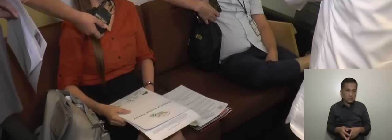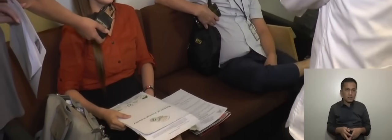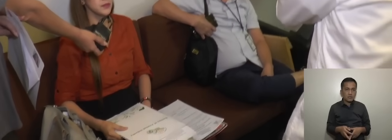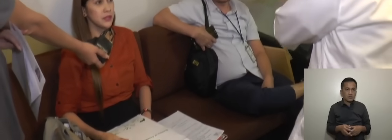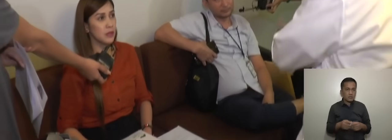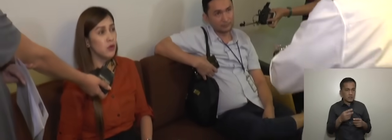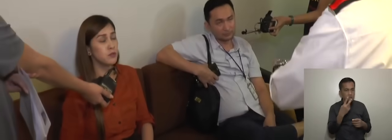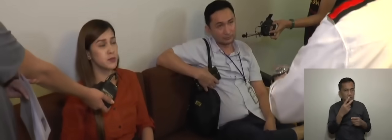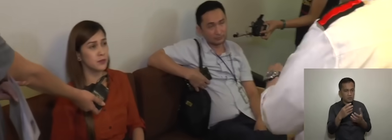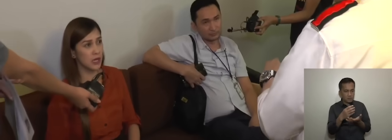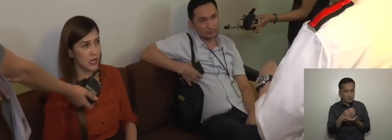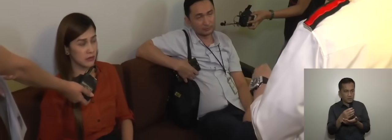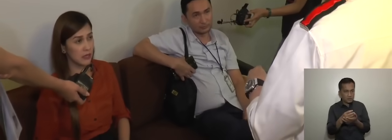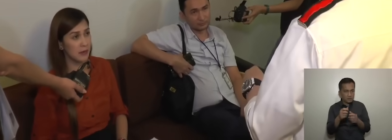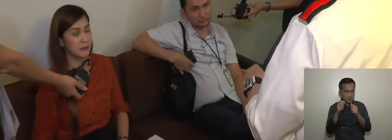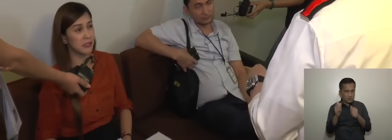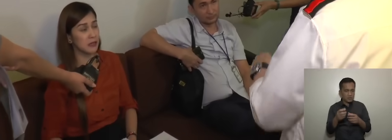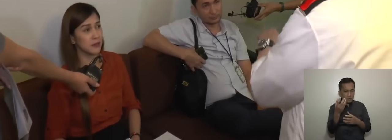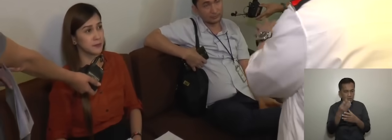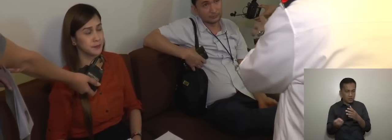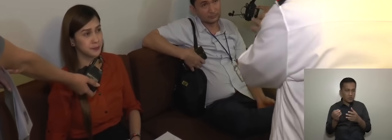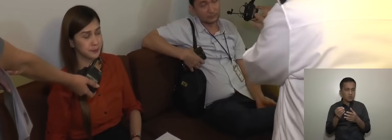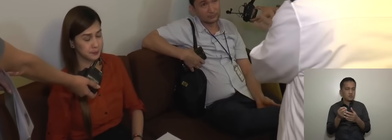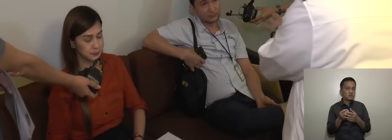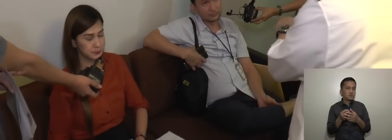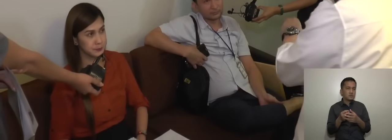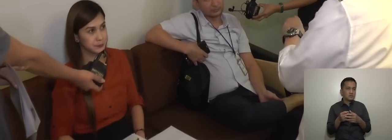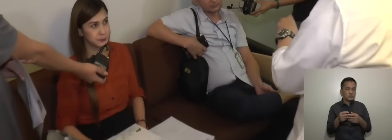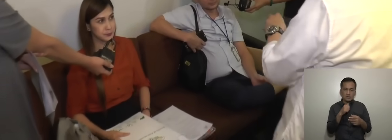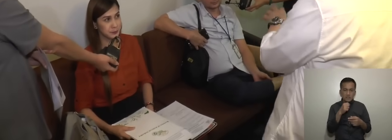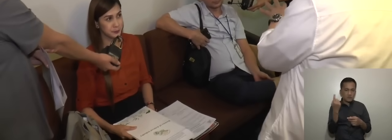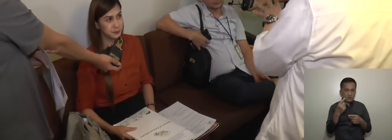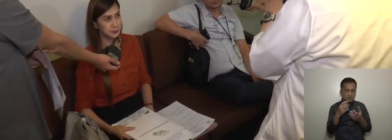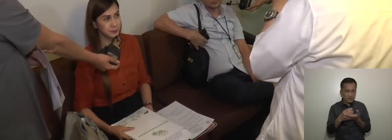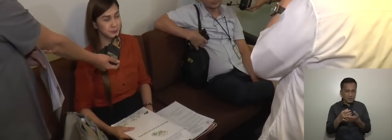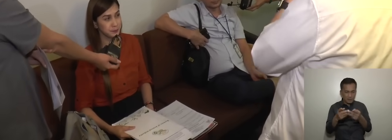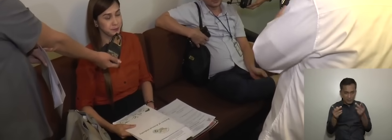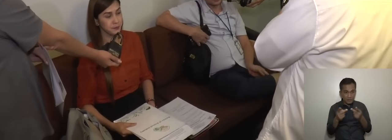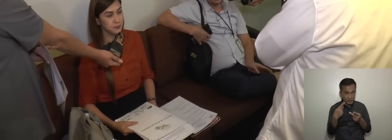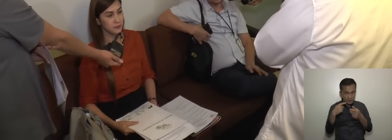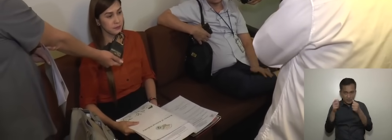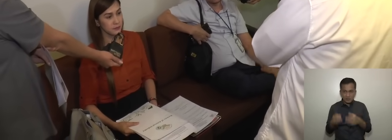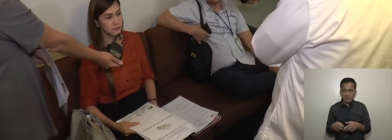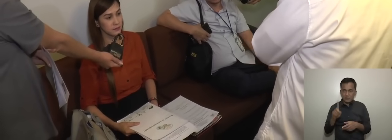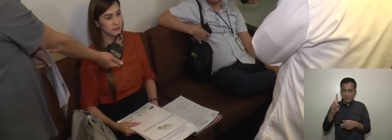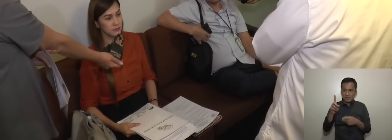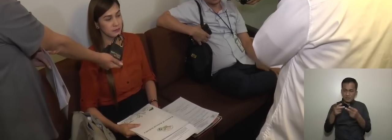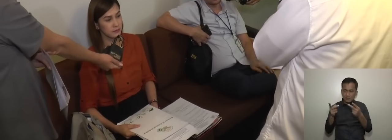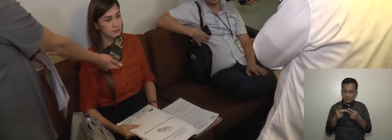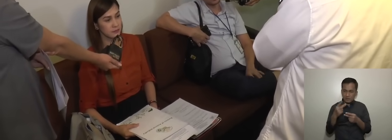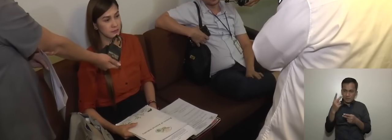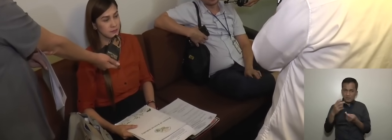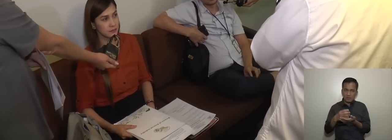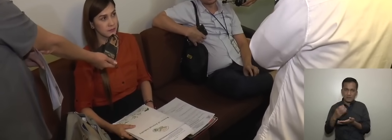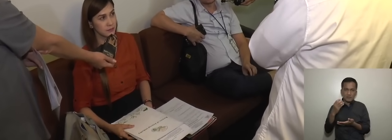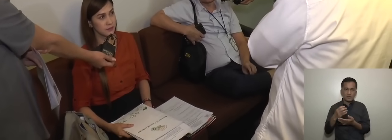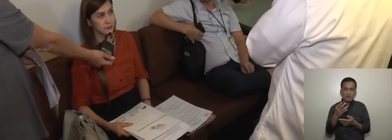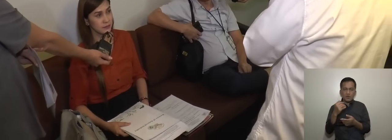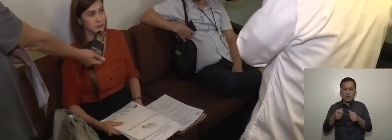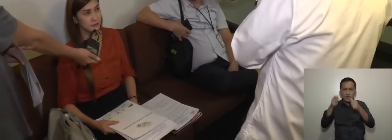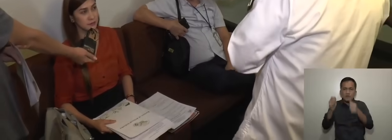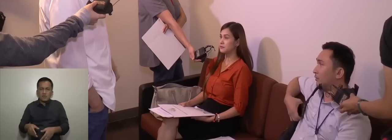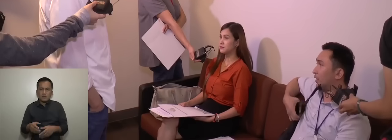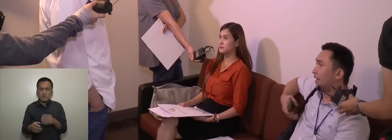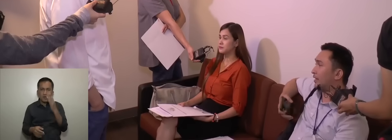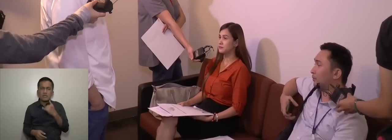lang daw ang baso binasag. Naubos po lahat ng gamit. Ilan ba? Baso, dalawang baso, plato, meron ka binasag? Isang plato po, dalawang baso. Okay, ba't niyo po